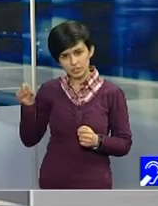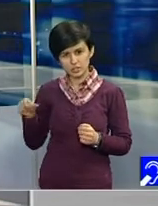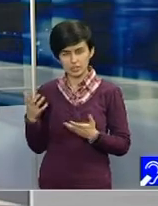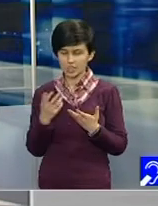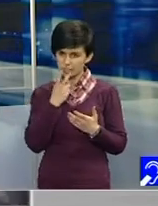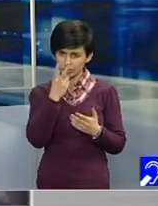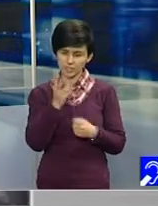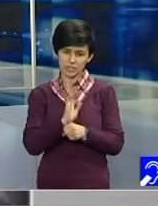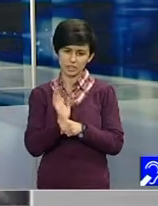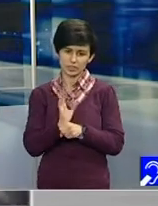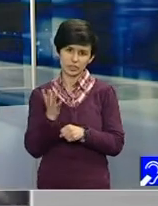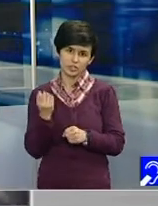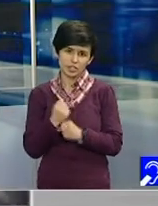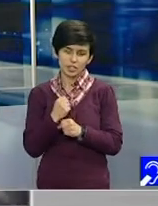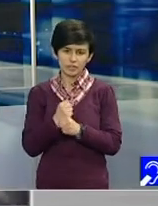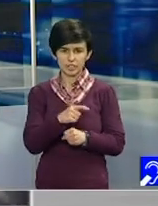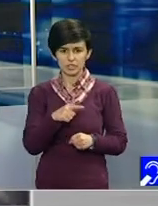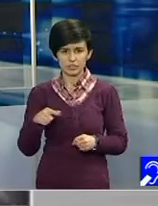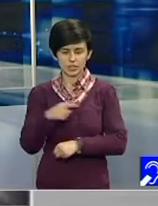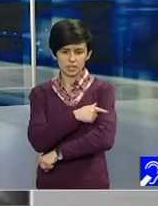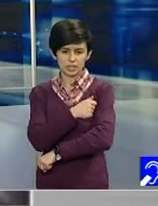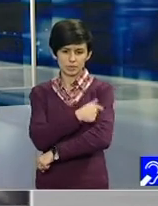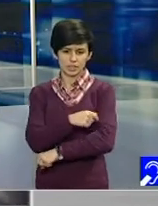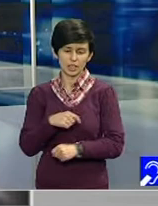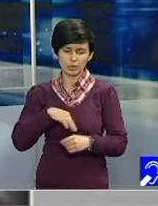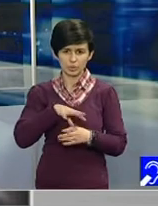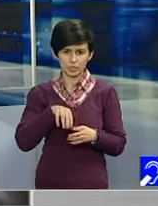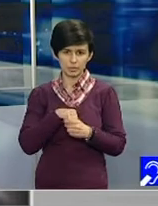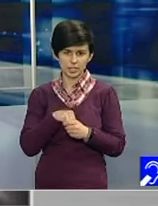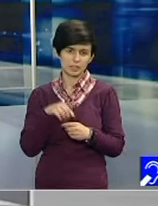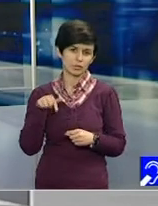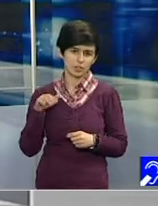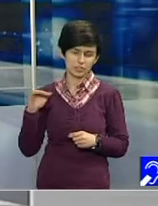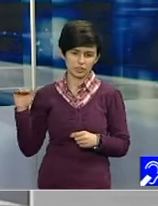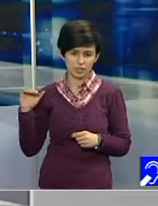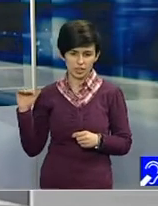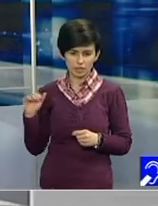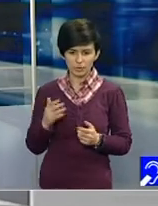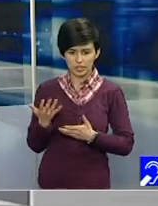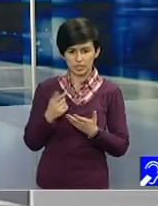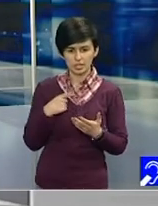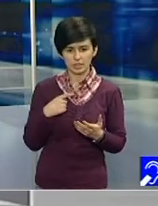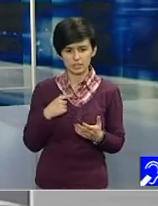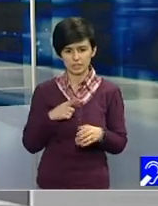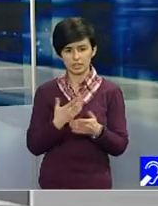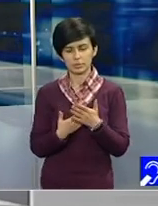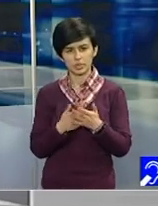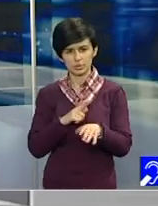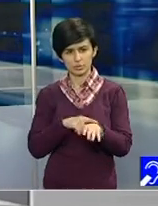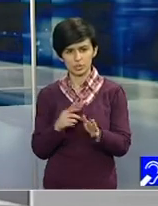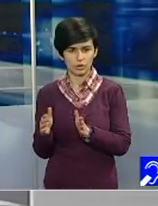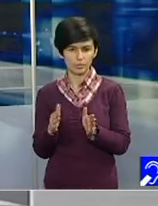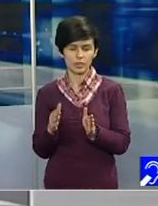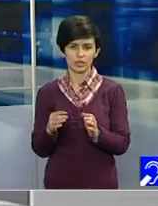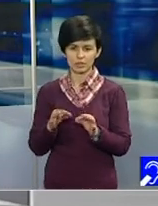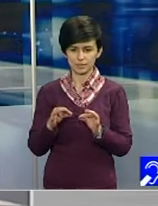ce faceți voi toată ziua în spitale, cu părinții, cu acești copilași care se află pentru o perioadă uneori